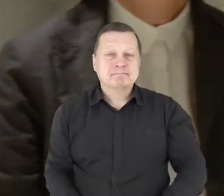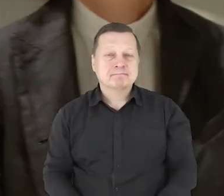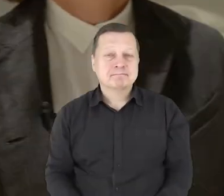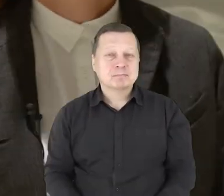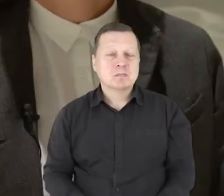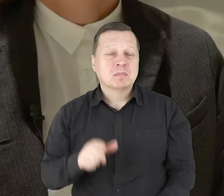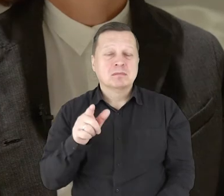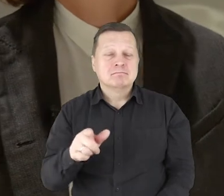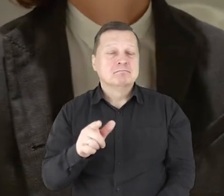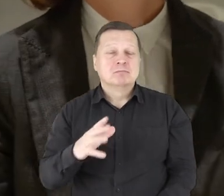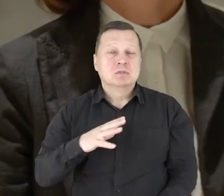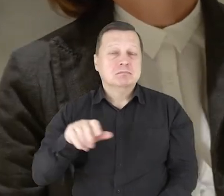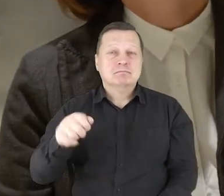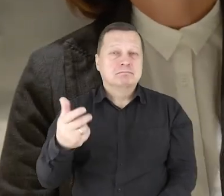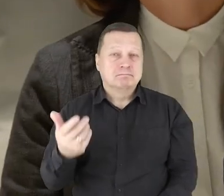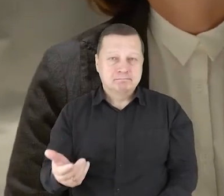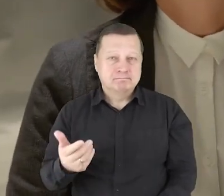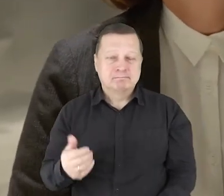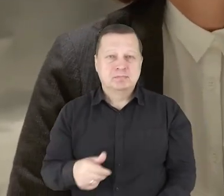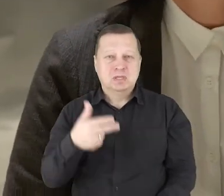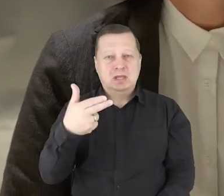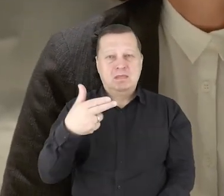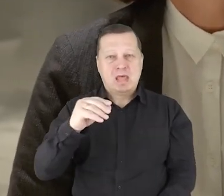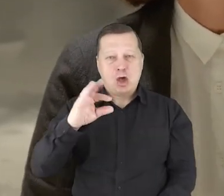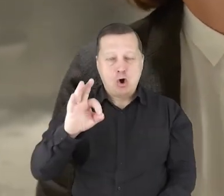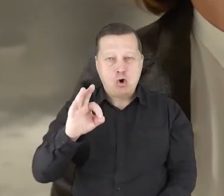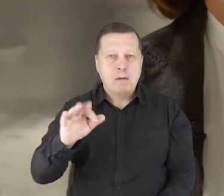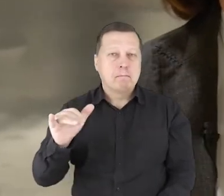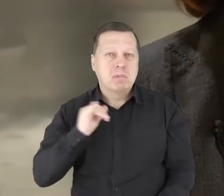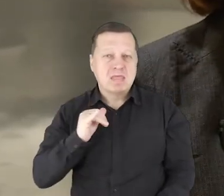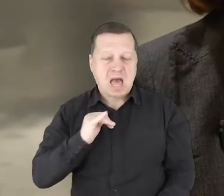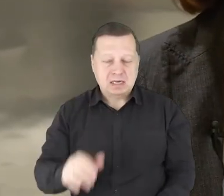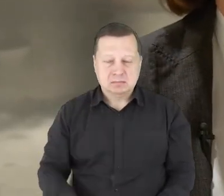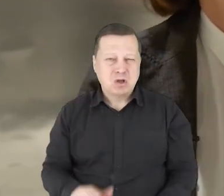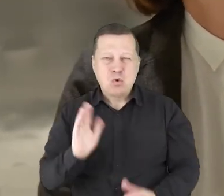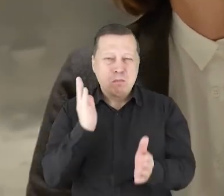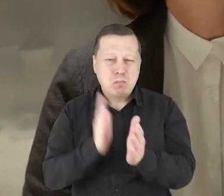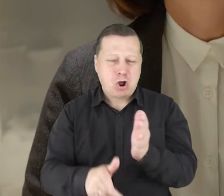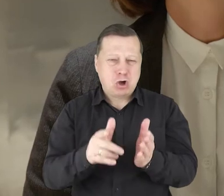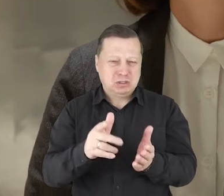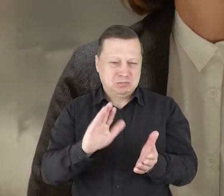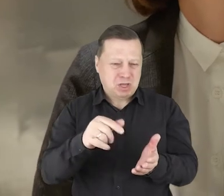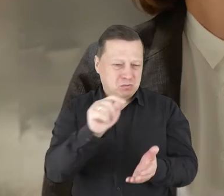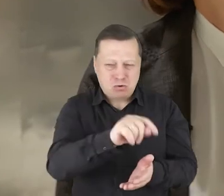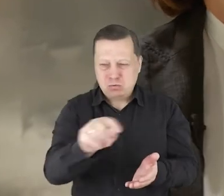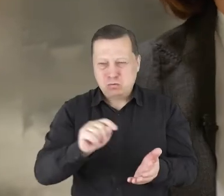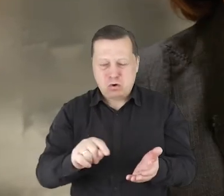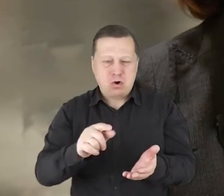sobą określało się mianem neobanalizmu. To były najprostsze przedmioty, dyskietki,